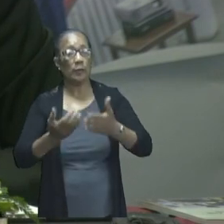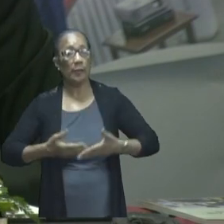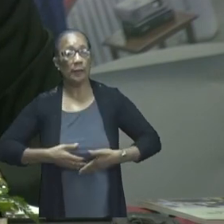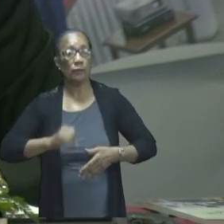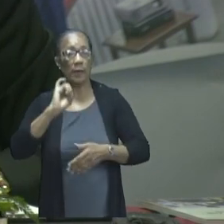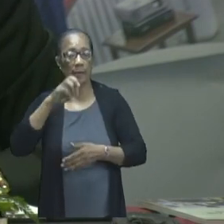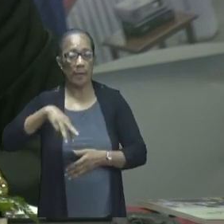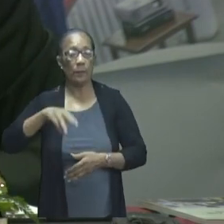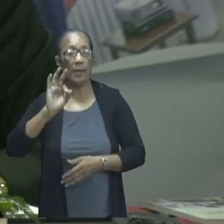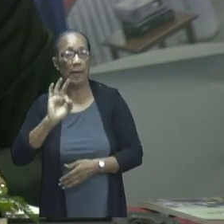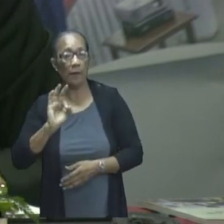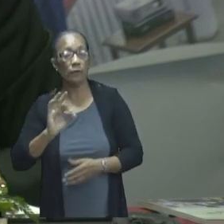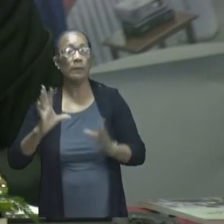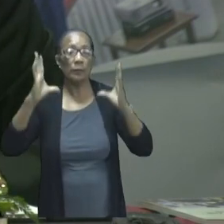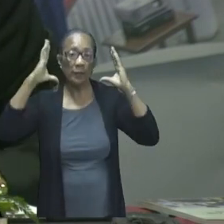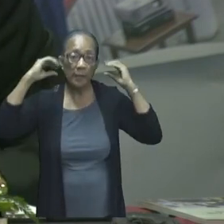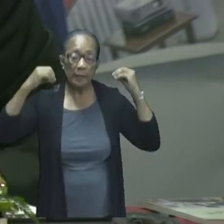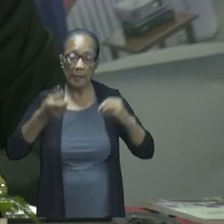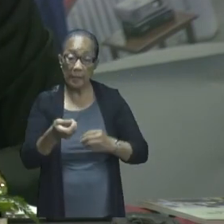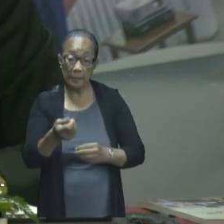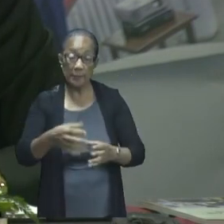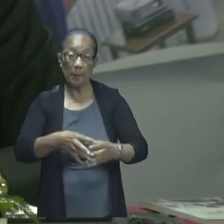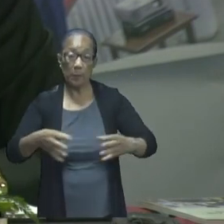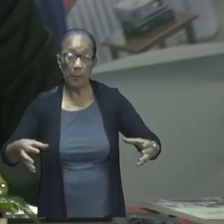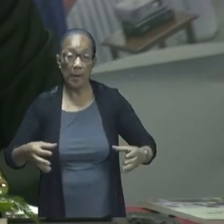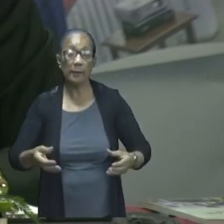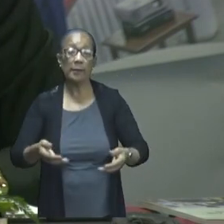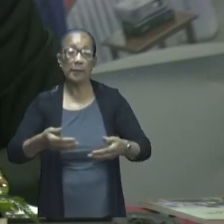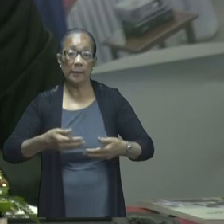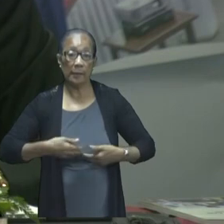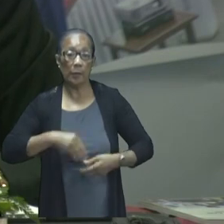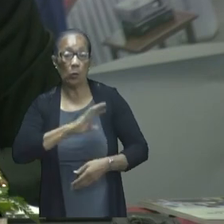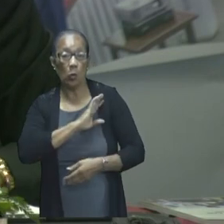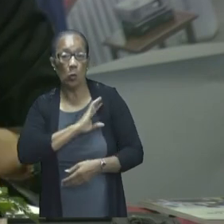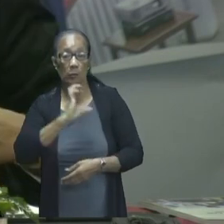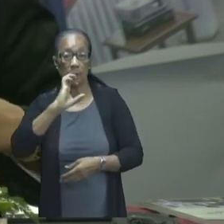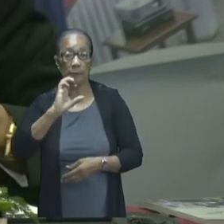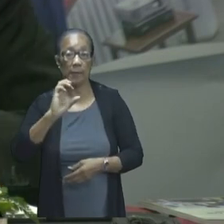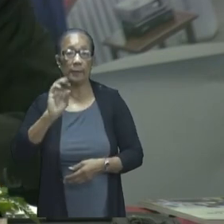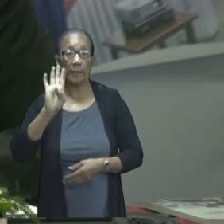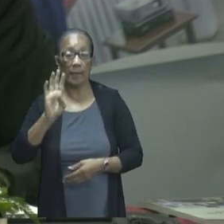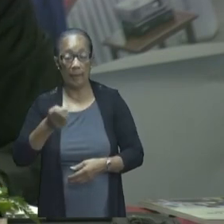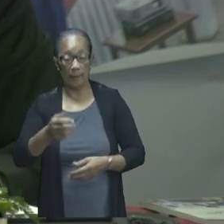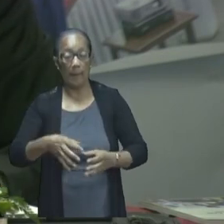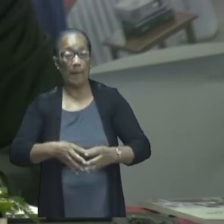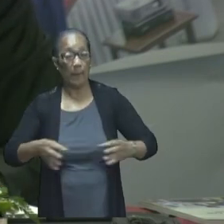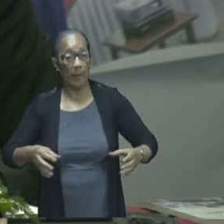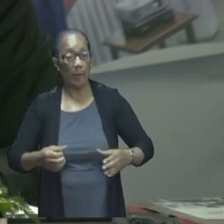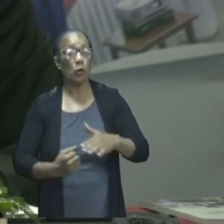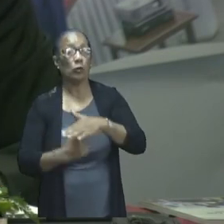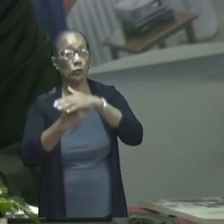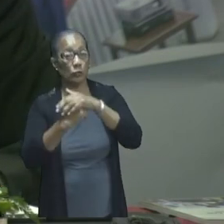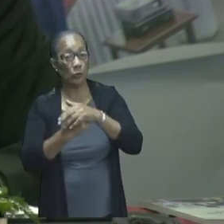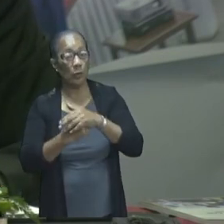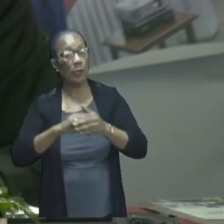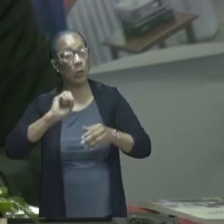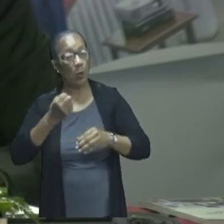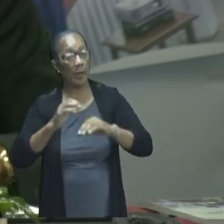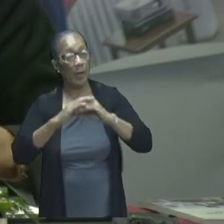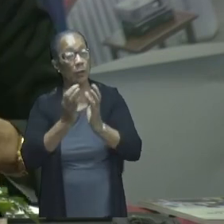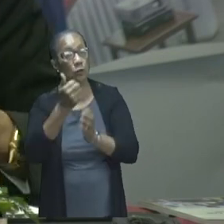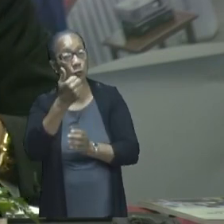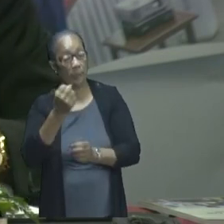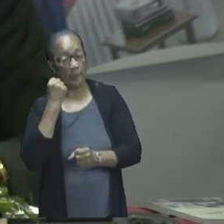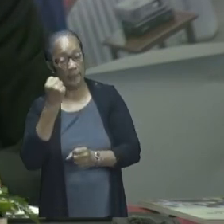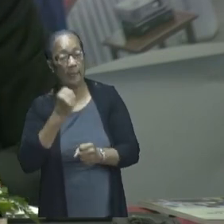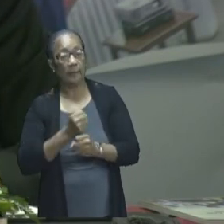nederlandsche bank krijgt ook een centrale bank ondersteunen om die band sterker de waar we ook